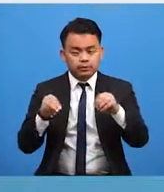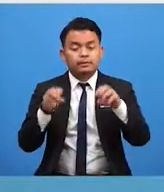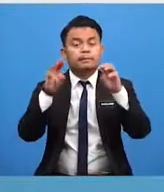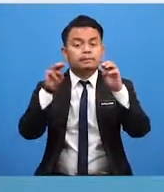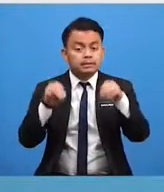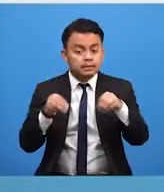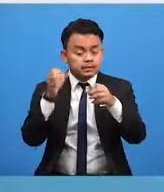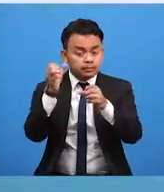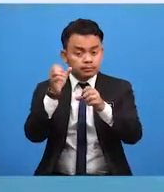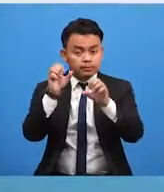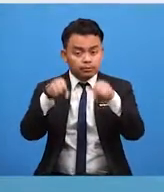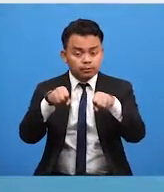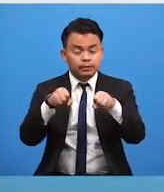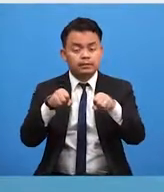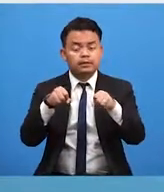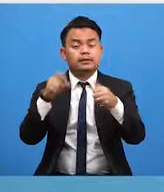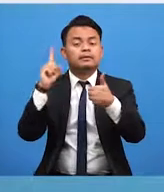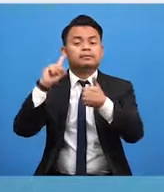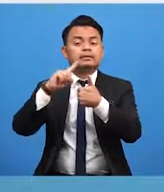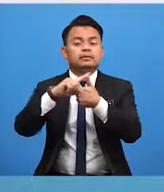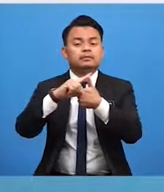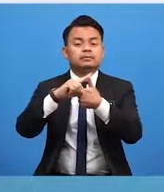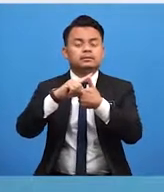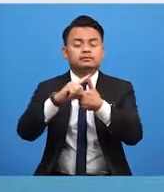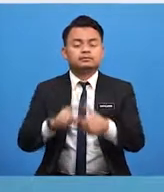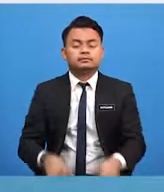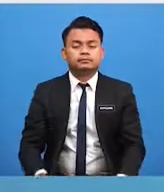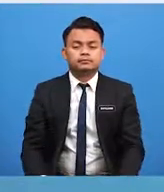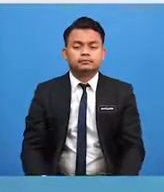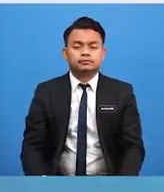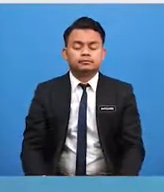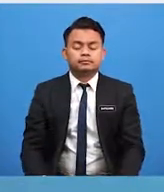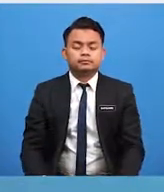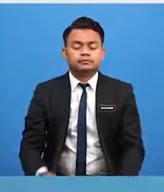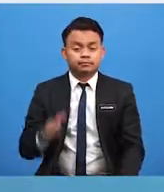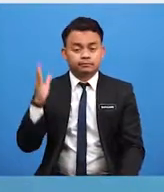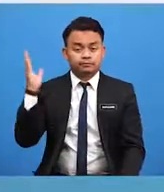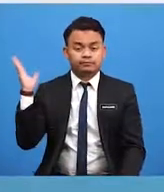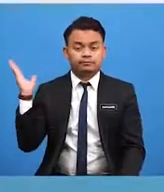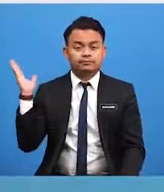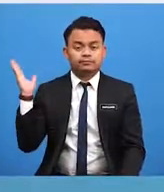boleh pertama memotong mirepoix dengan teknik yang betul.